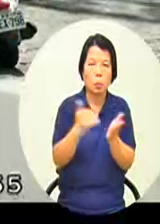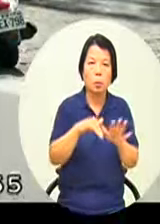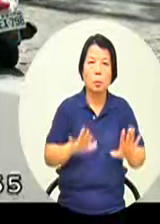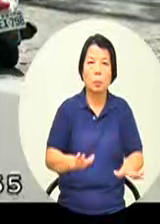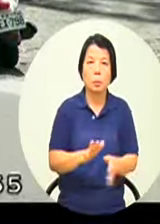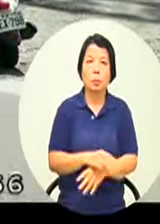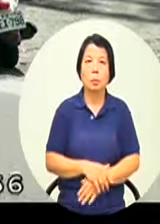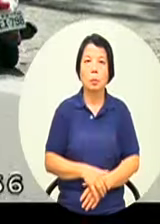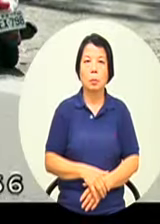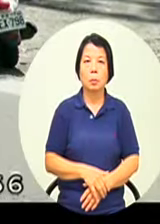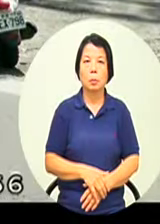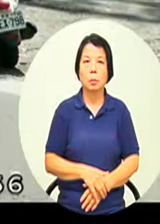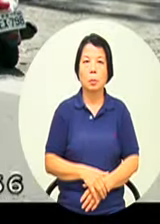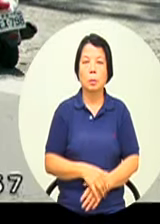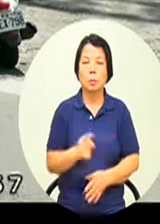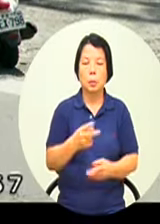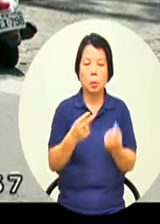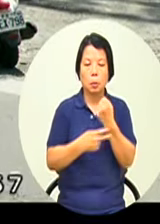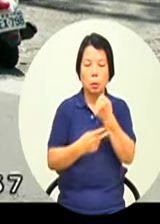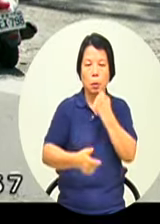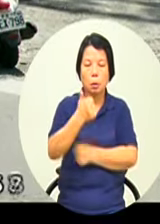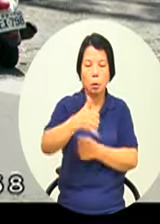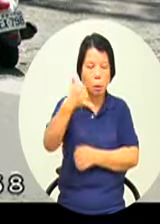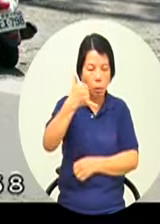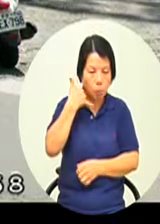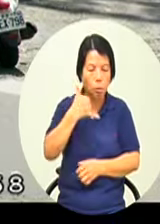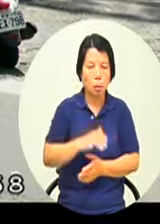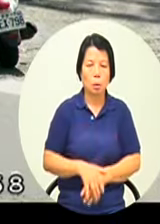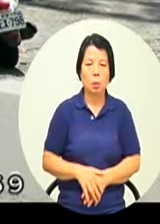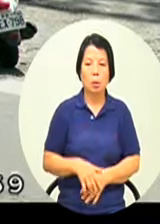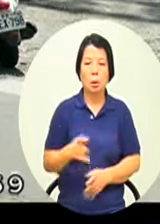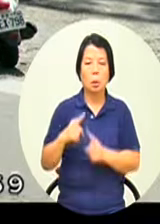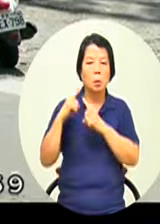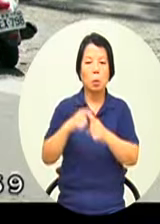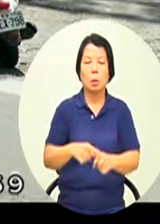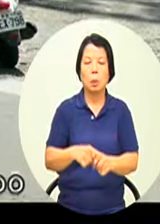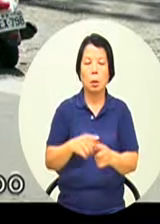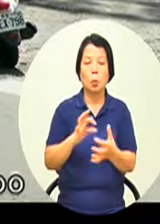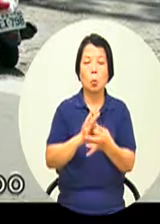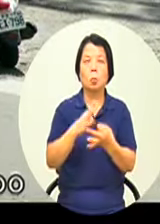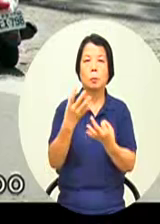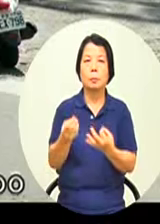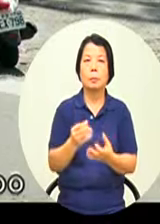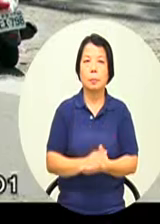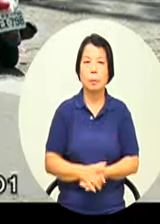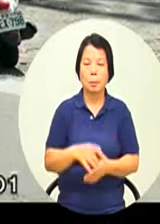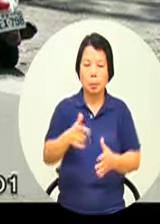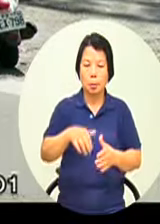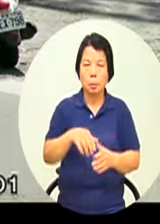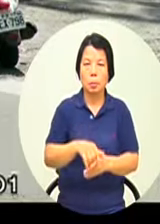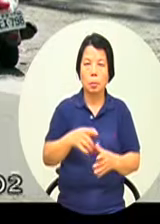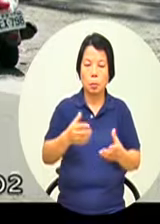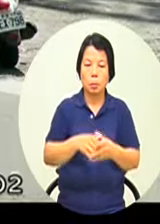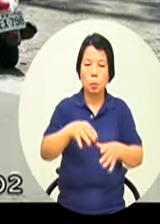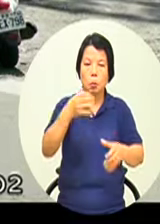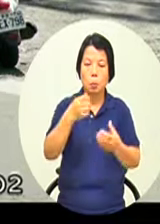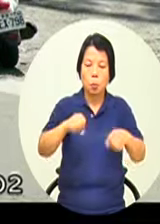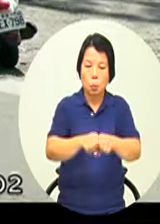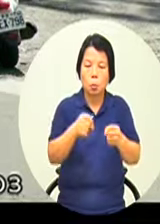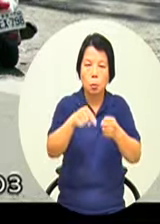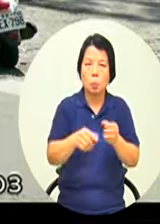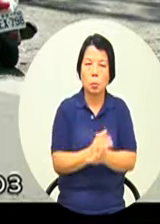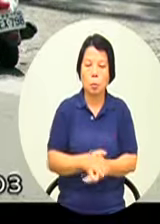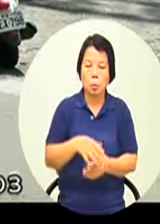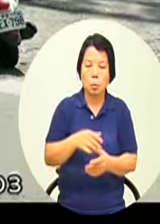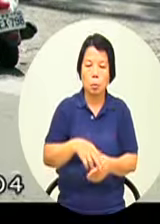止，刚刚里长还跟我通电话说没有人来关心，那这个口这个缺口已经坏了第